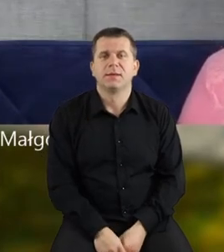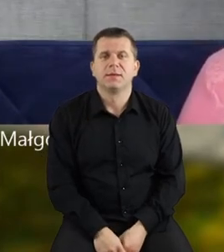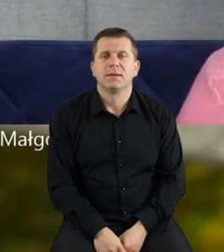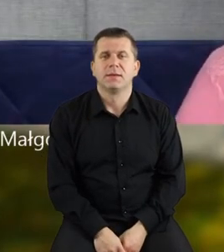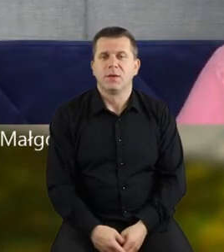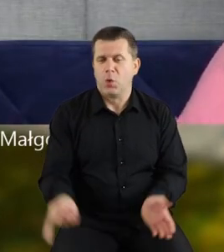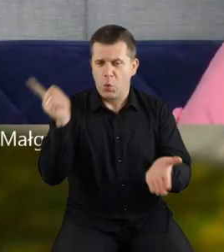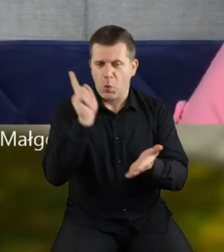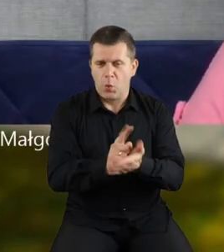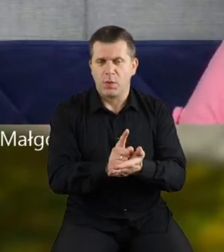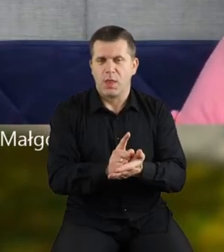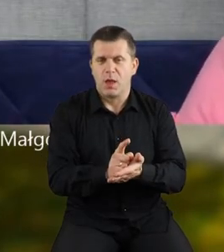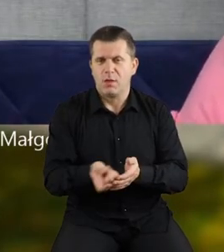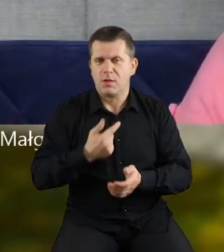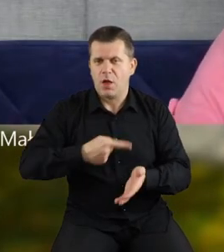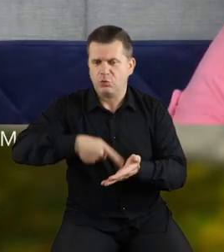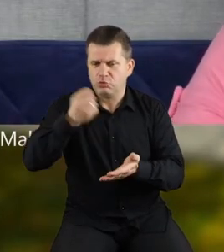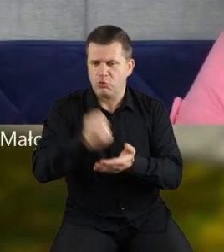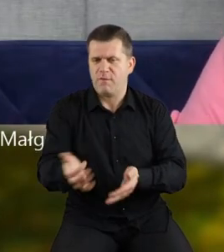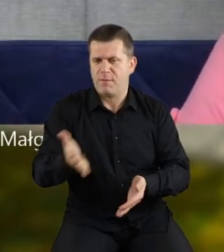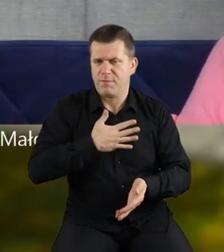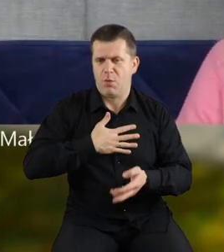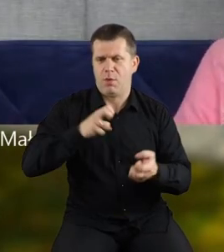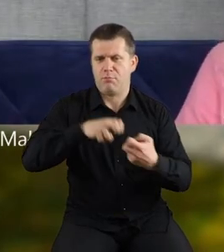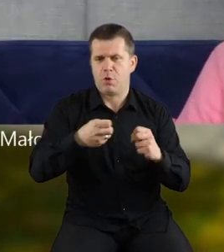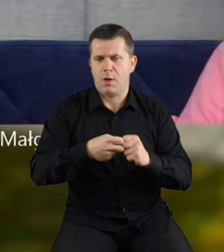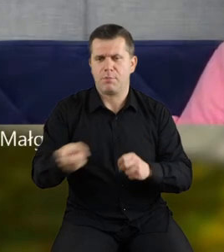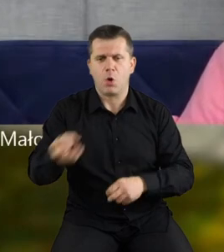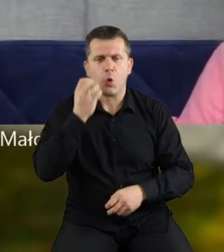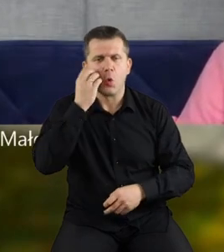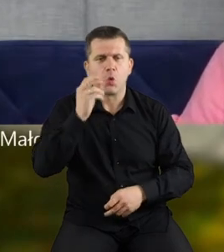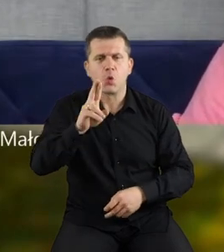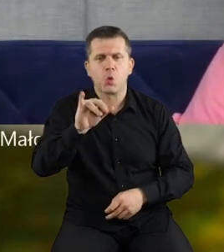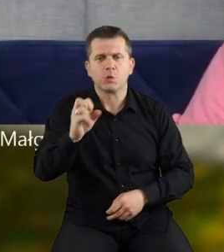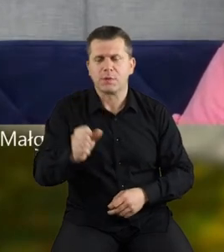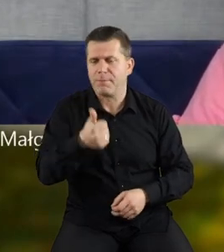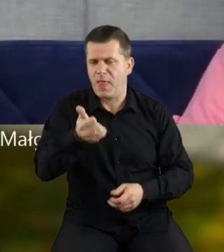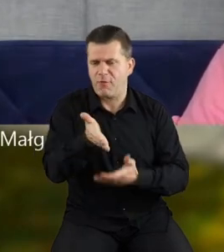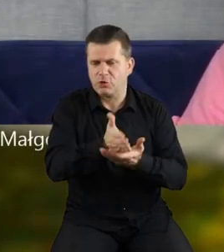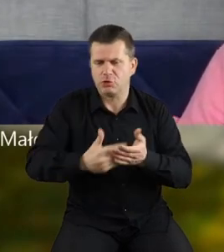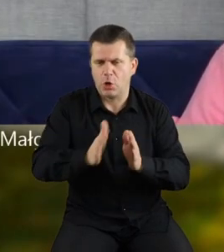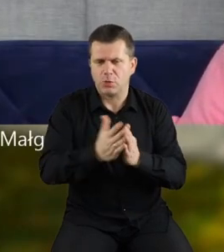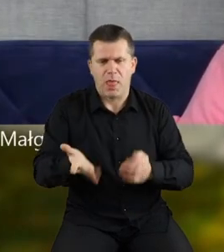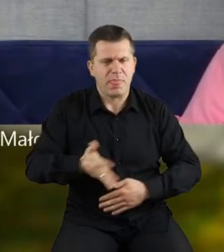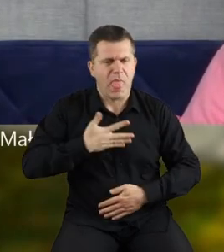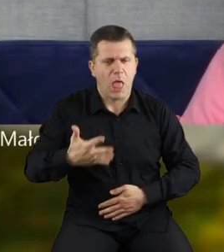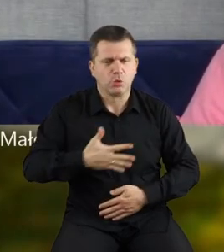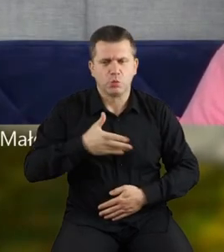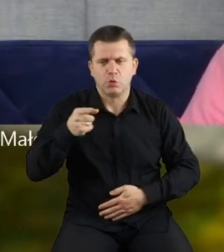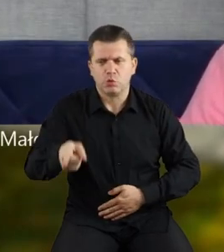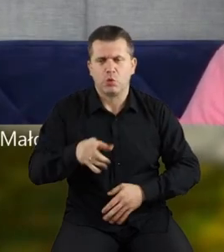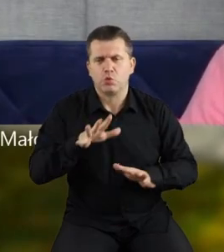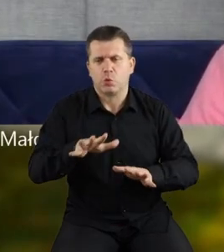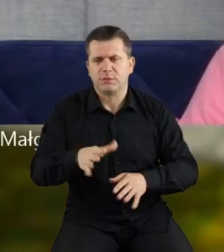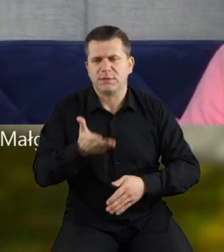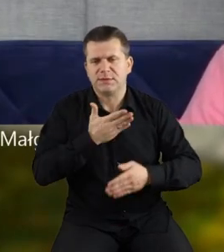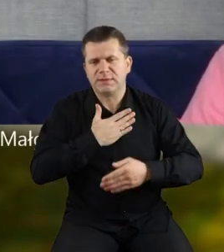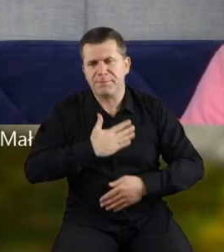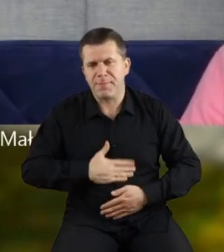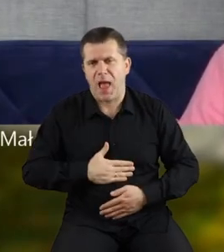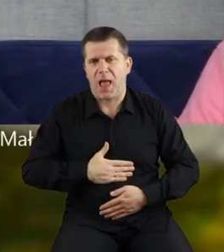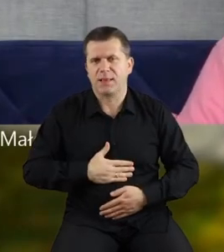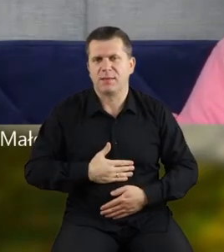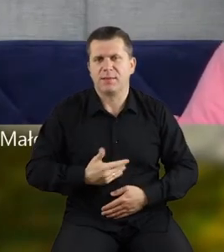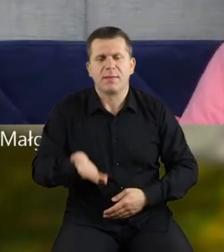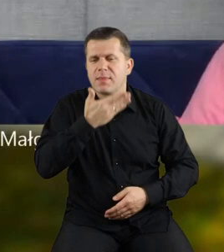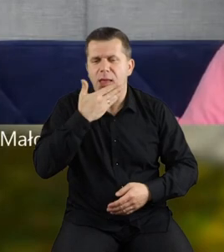chodziło. Udało się. Chociaż ja znowu miałam problem z różą, bo ja przez pierwszą część książki znowu nie czułam do niej zbyt wiele